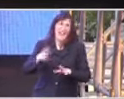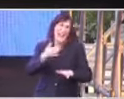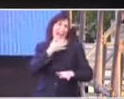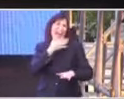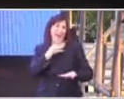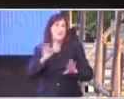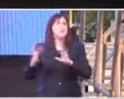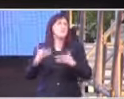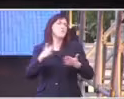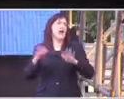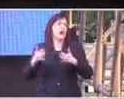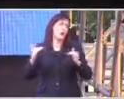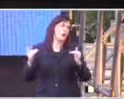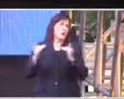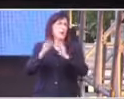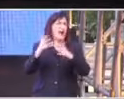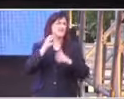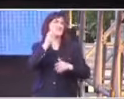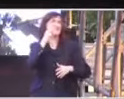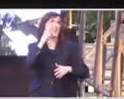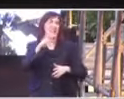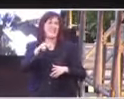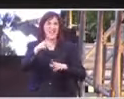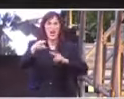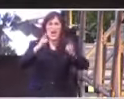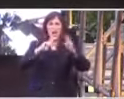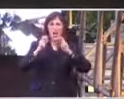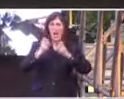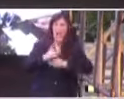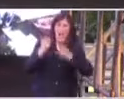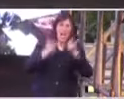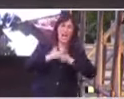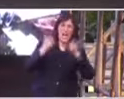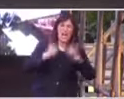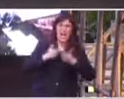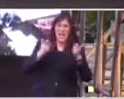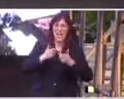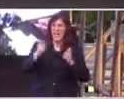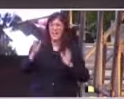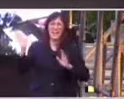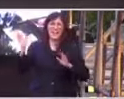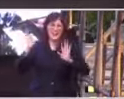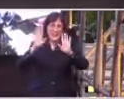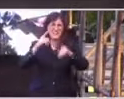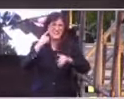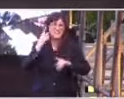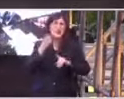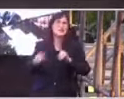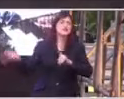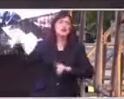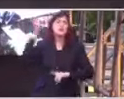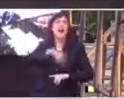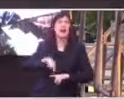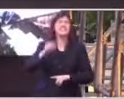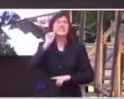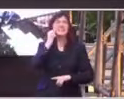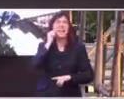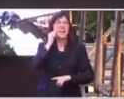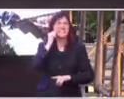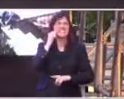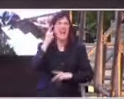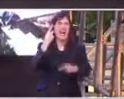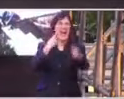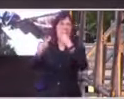c'è e adesso il titolo Renzi contesta ha fatto quotidiano domani due punti Renzi contestato dai